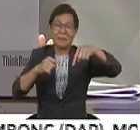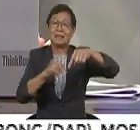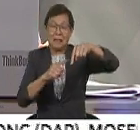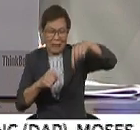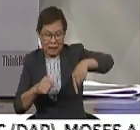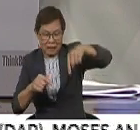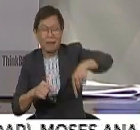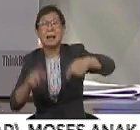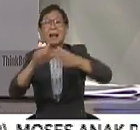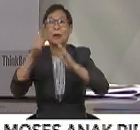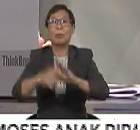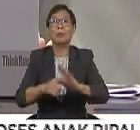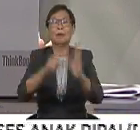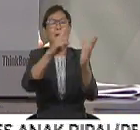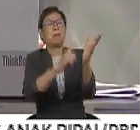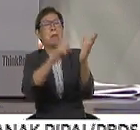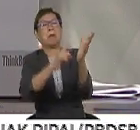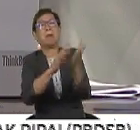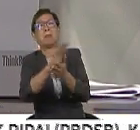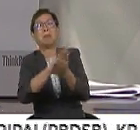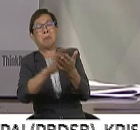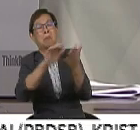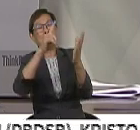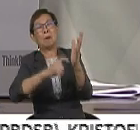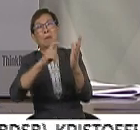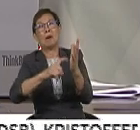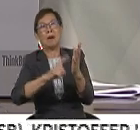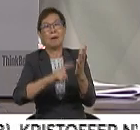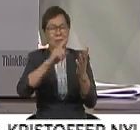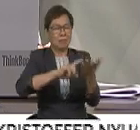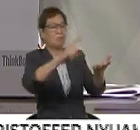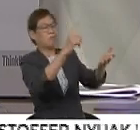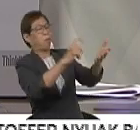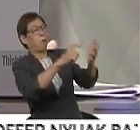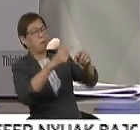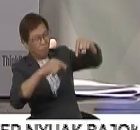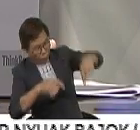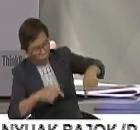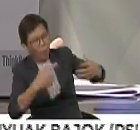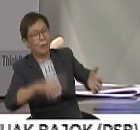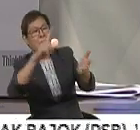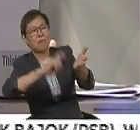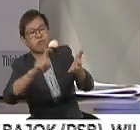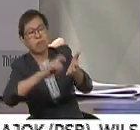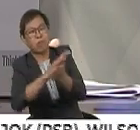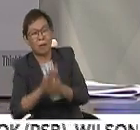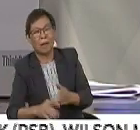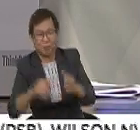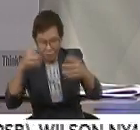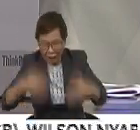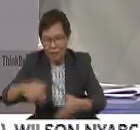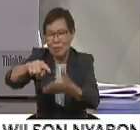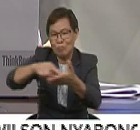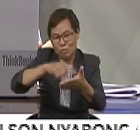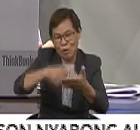dilakukan sanitasi tangan sebelum pengundi menerima kertas undi. Itu antara SOP-SOP yang dilakukan sepanjang